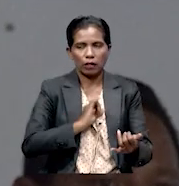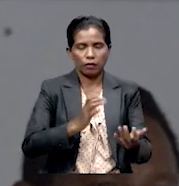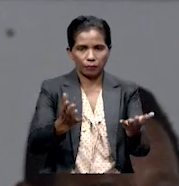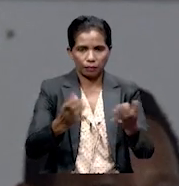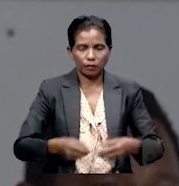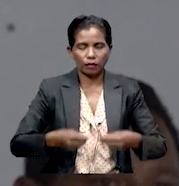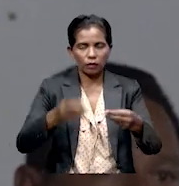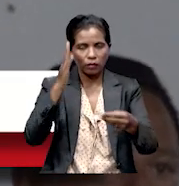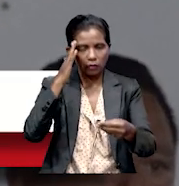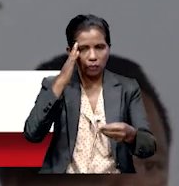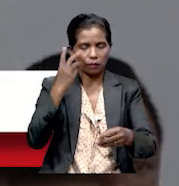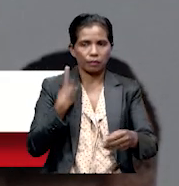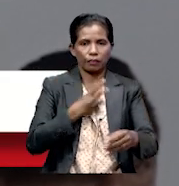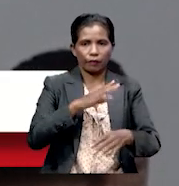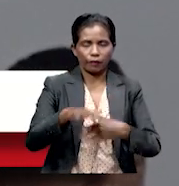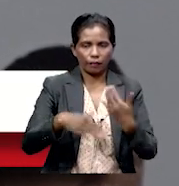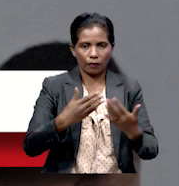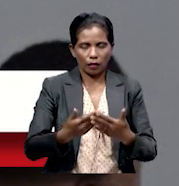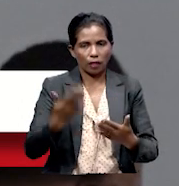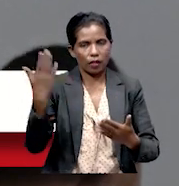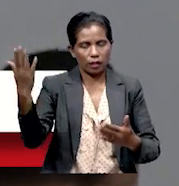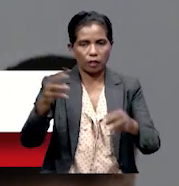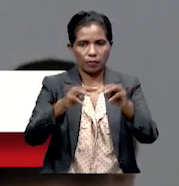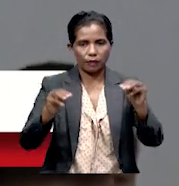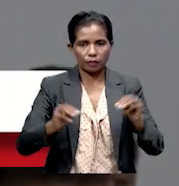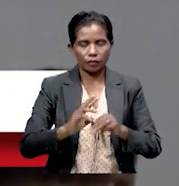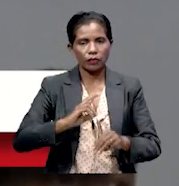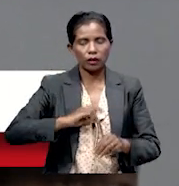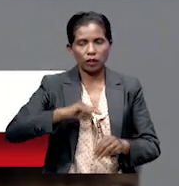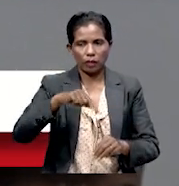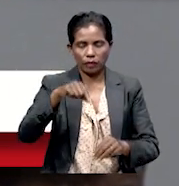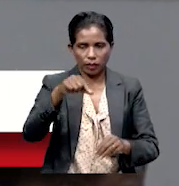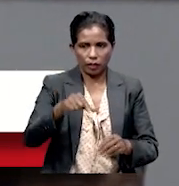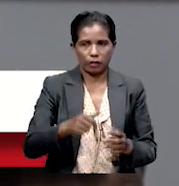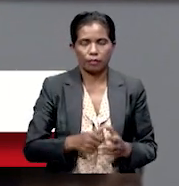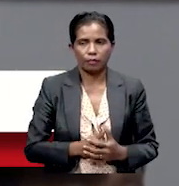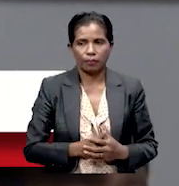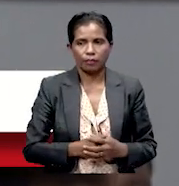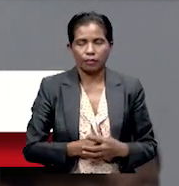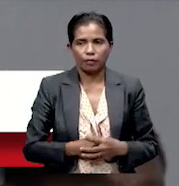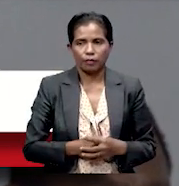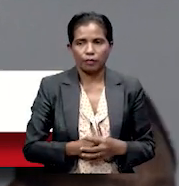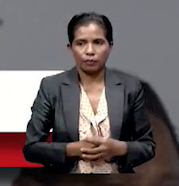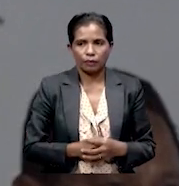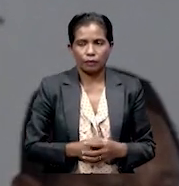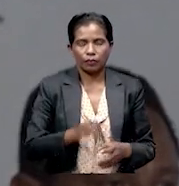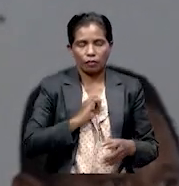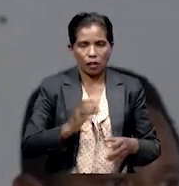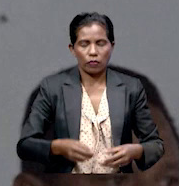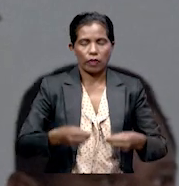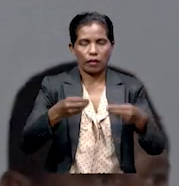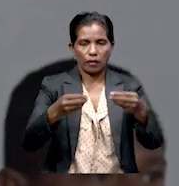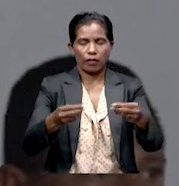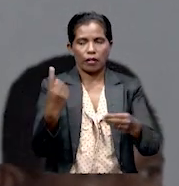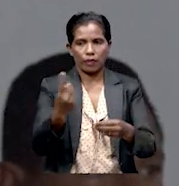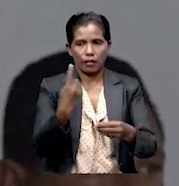hotu, nebe maka ia Munisipiu Vikeke, tosu kualitia, Afu anu ialah di